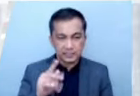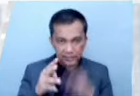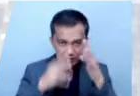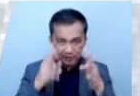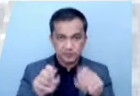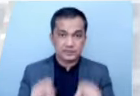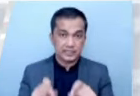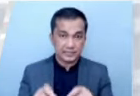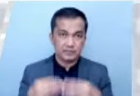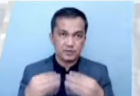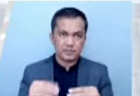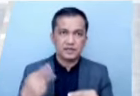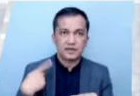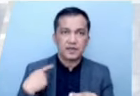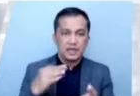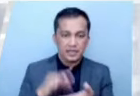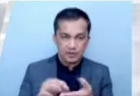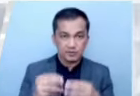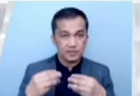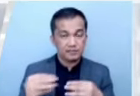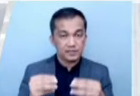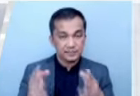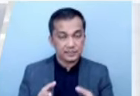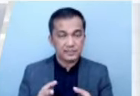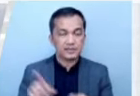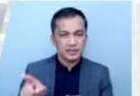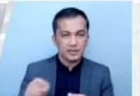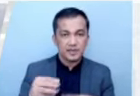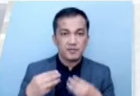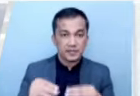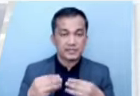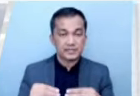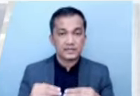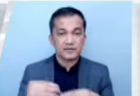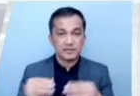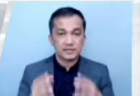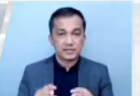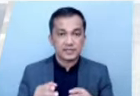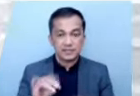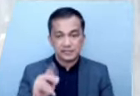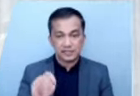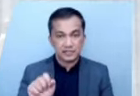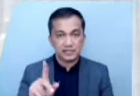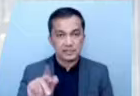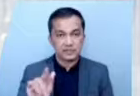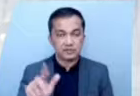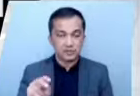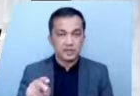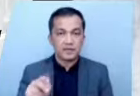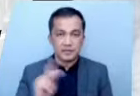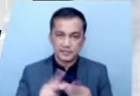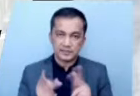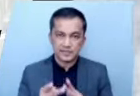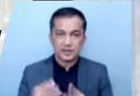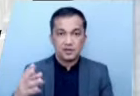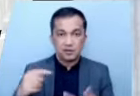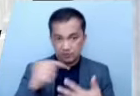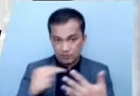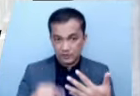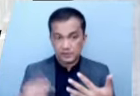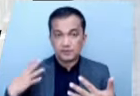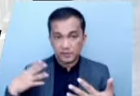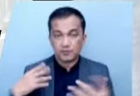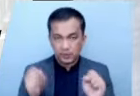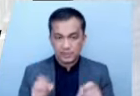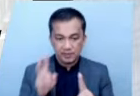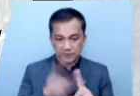merong Account Manager for Art Direction at Marketing Manager, Carrier Relations and Partnership. Abangan ang iba pang pwedeng applyan dito sa